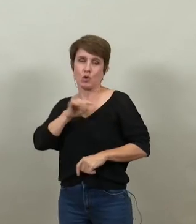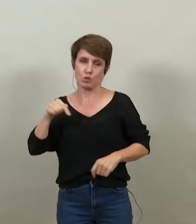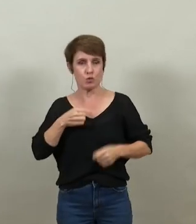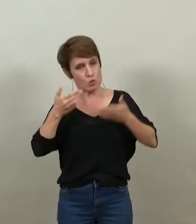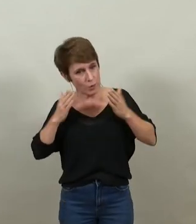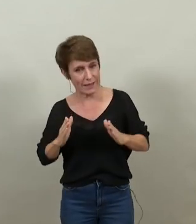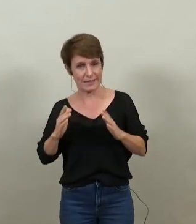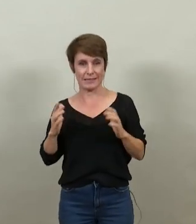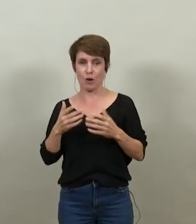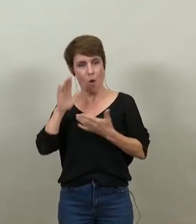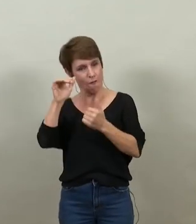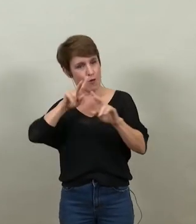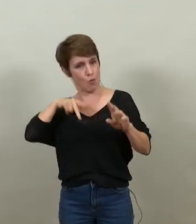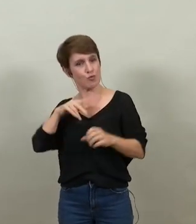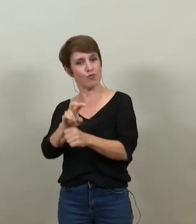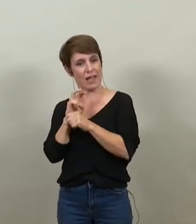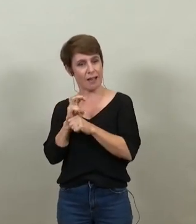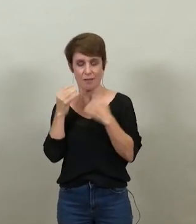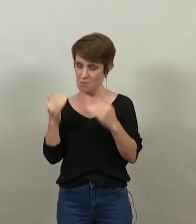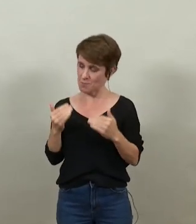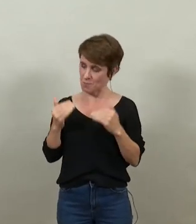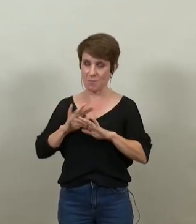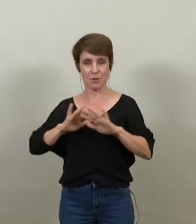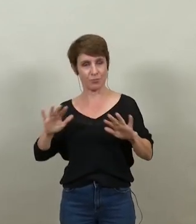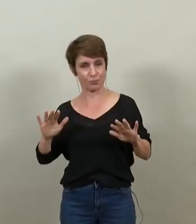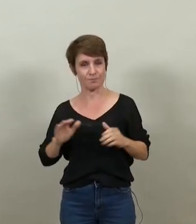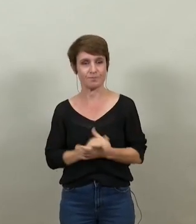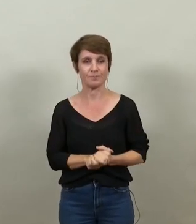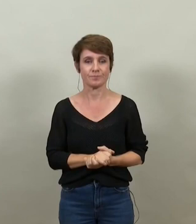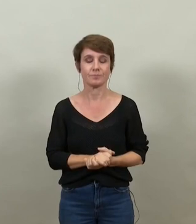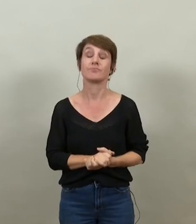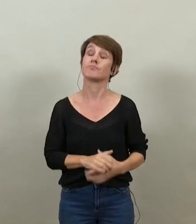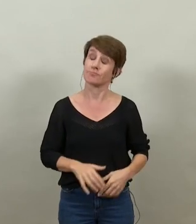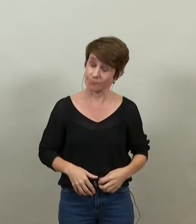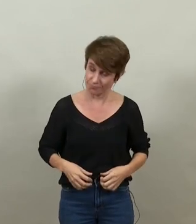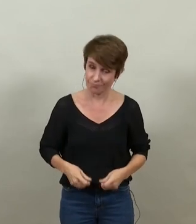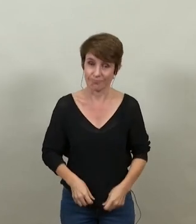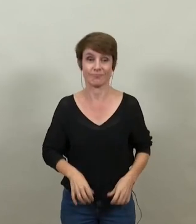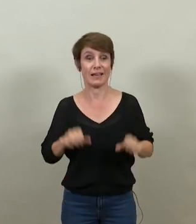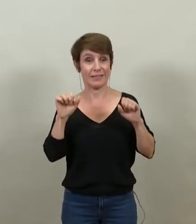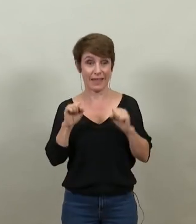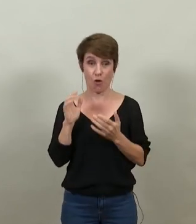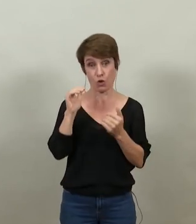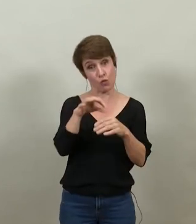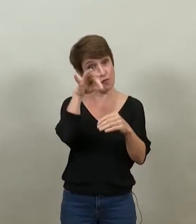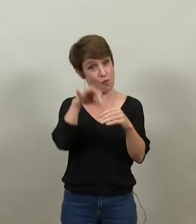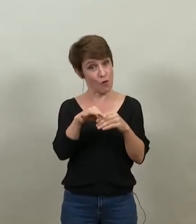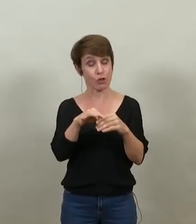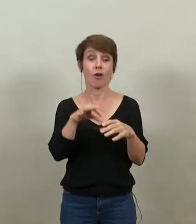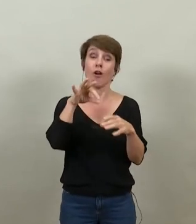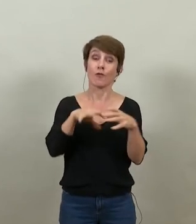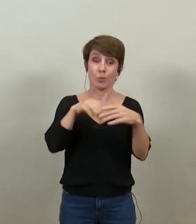le veo très bien donc je le mets au voix qui prend pas part au vote